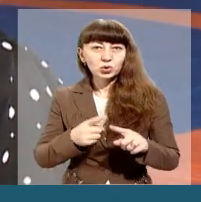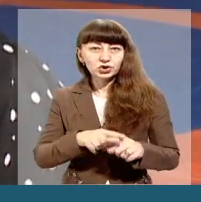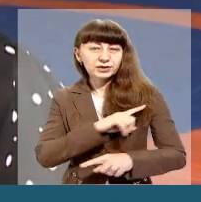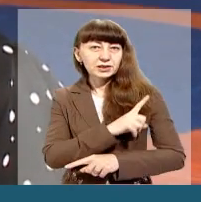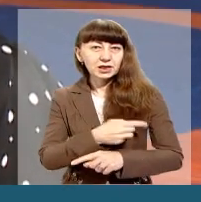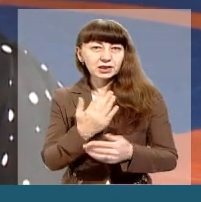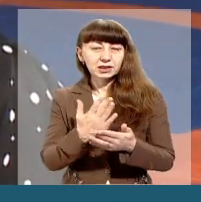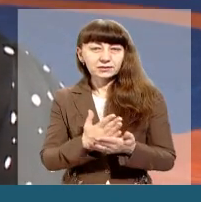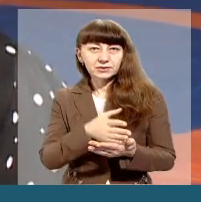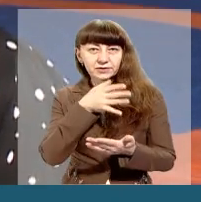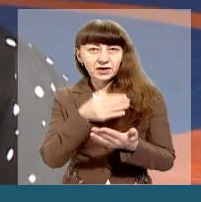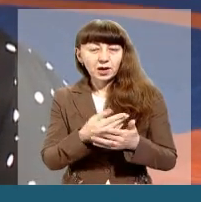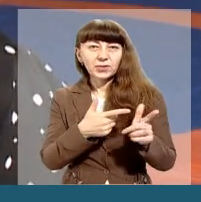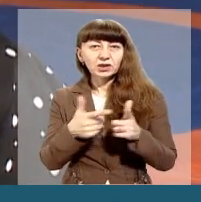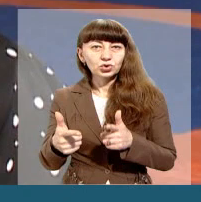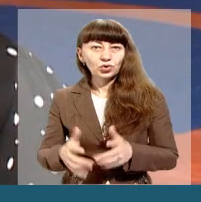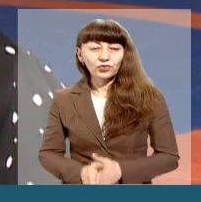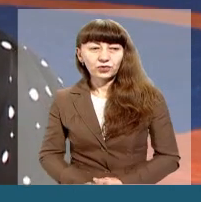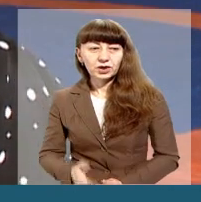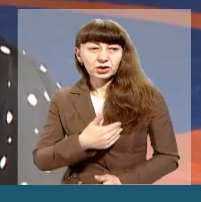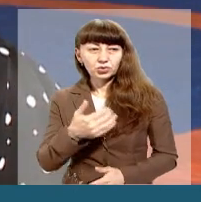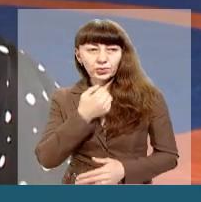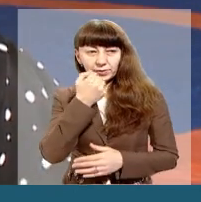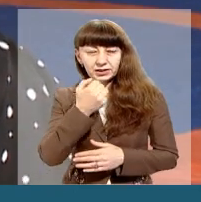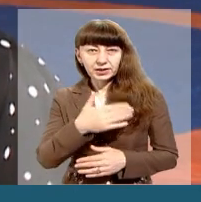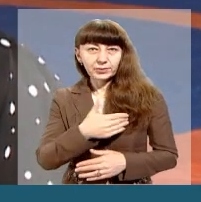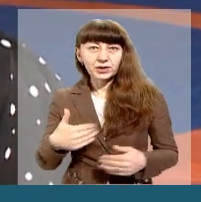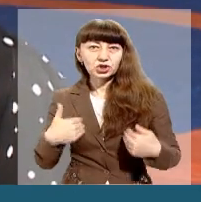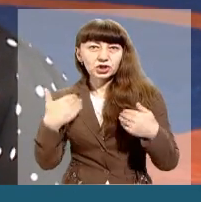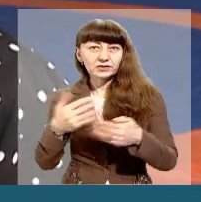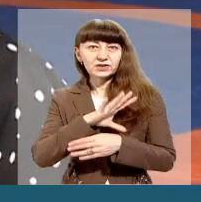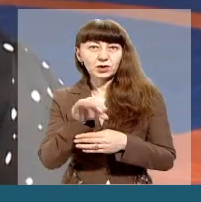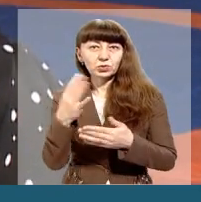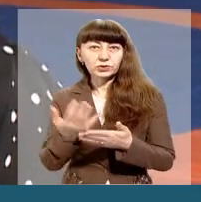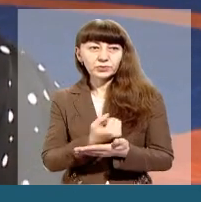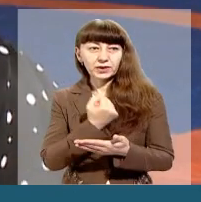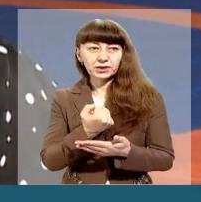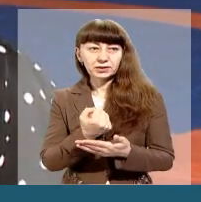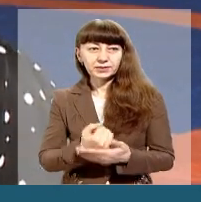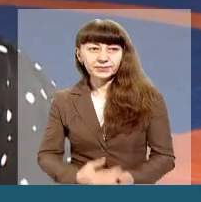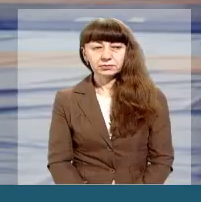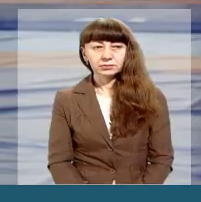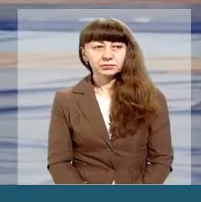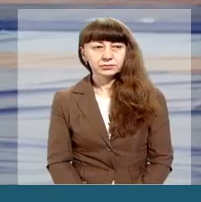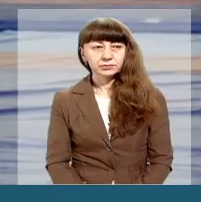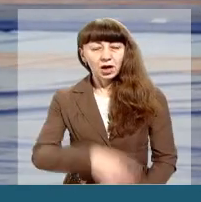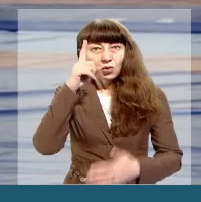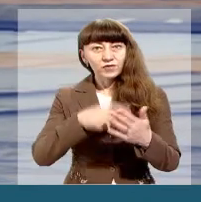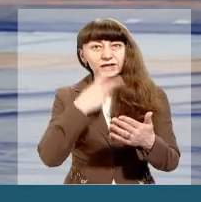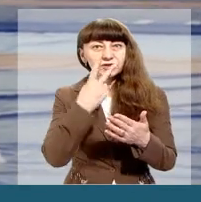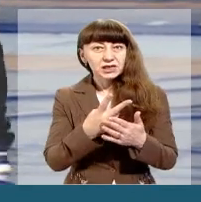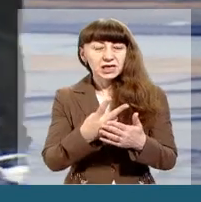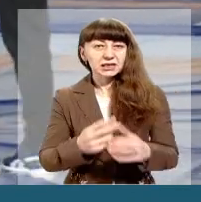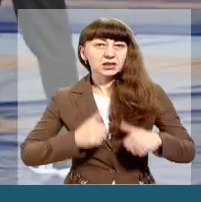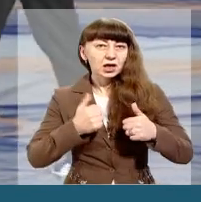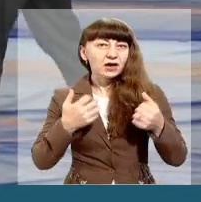имеют свою подготовку. Хочу поблагодарить и пожелать им успехов, достойных и красивых побед. Уверенный взгляд,